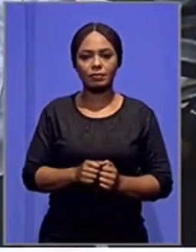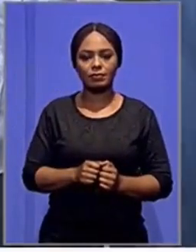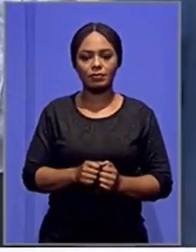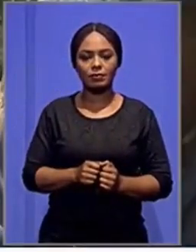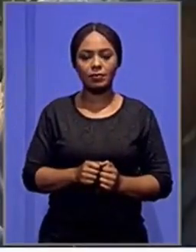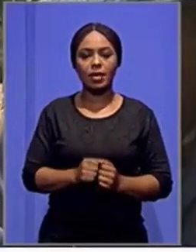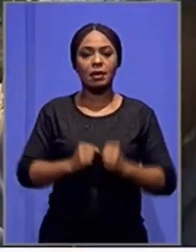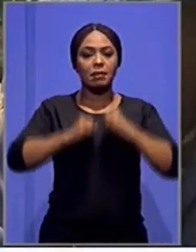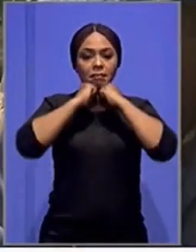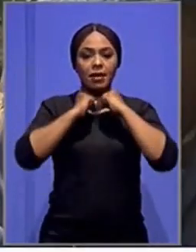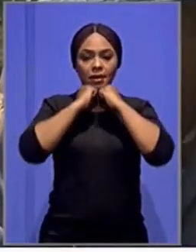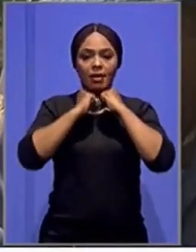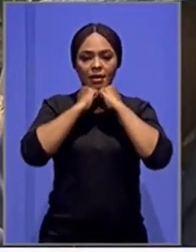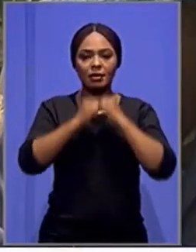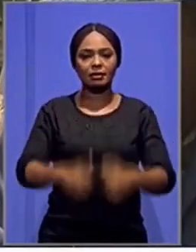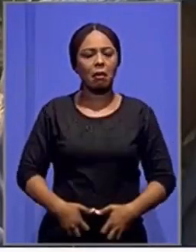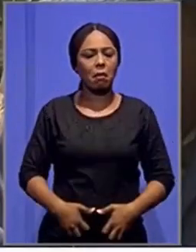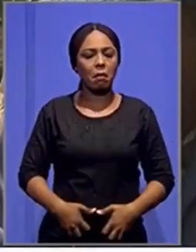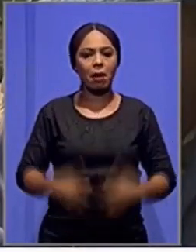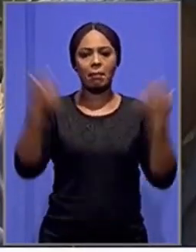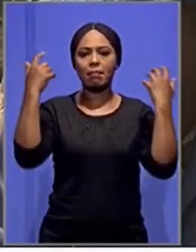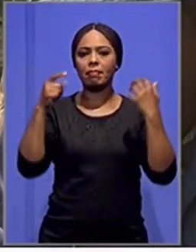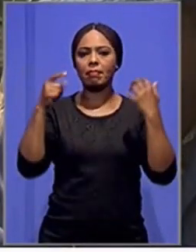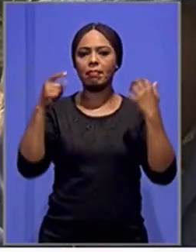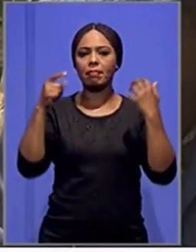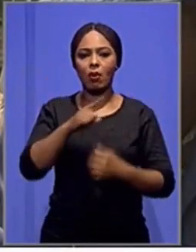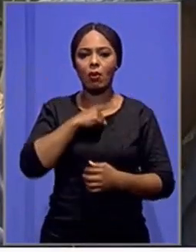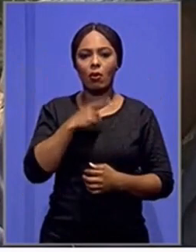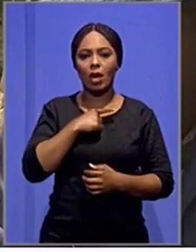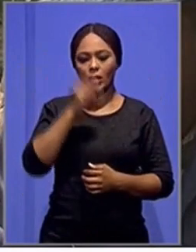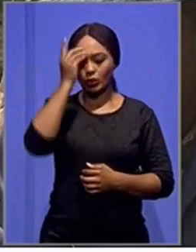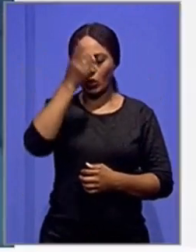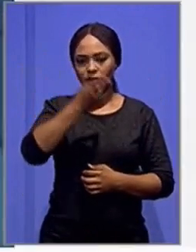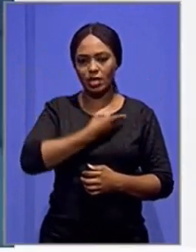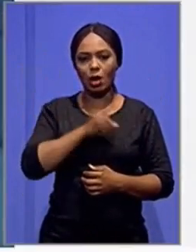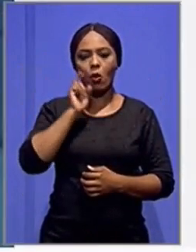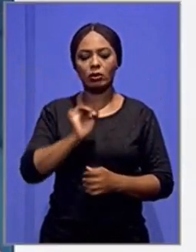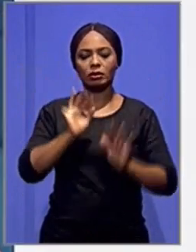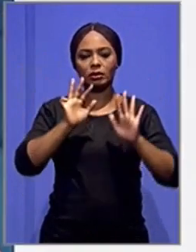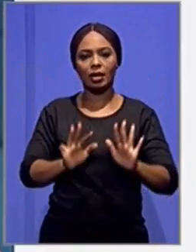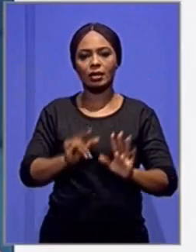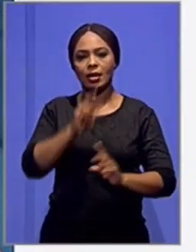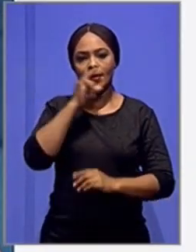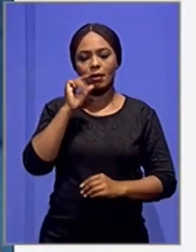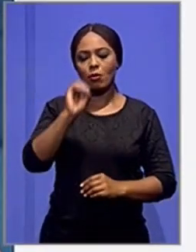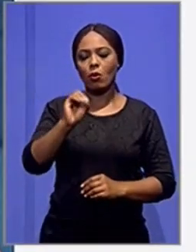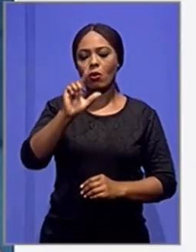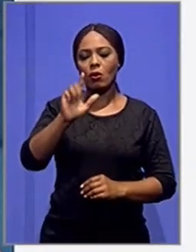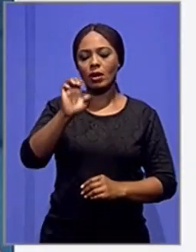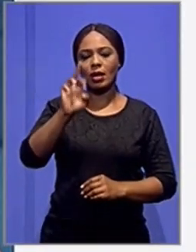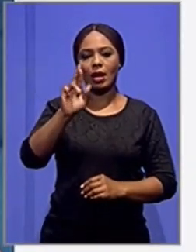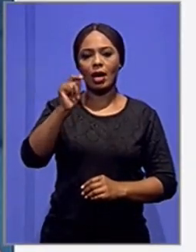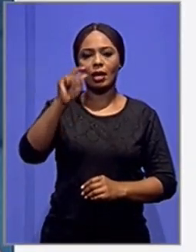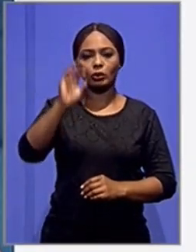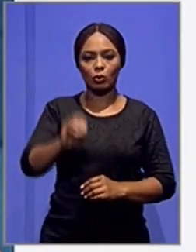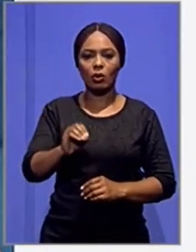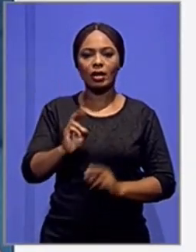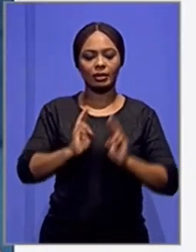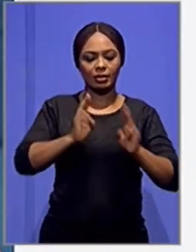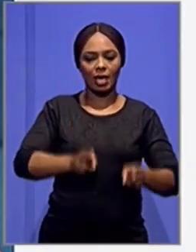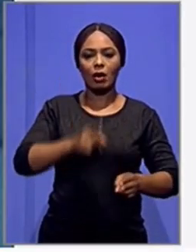Batsadi ba ba mokutlo botlhokong moradi wa bona wa dingwaga di le robong o lerato sebapalo o tlhokafetse morago ga go ja